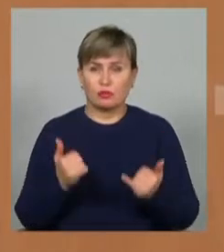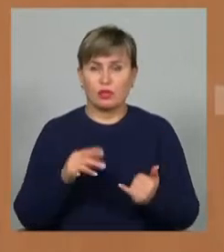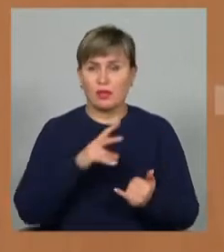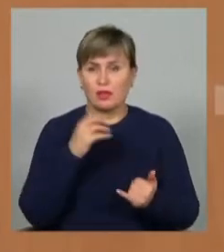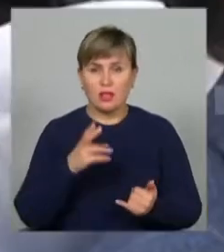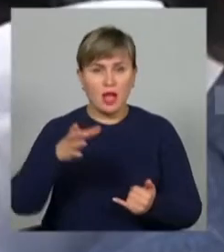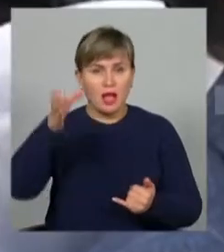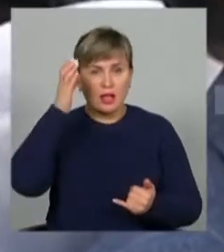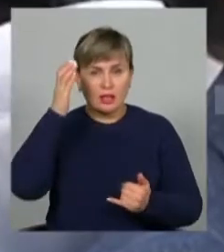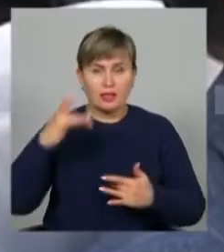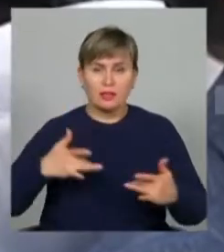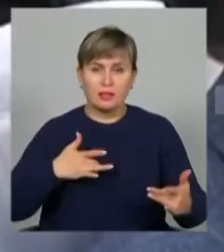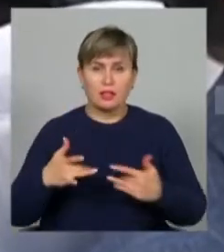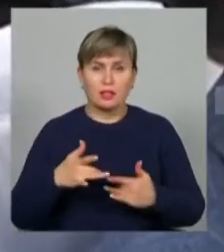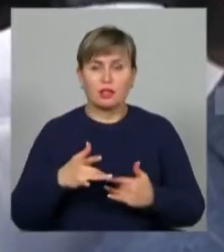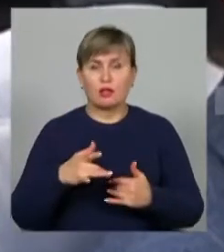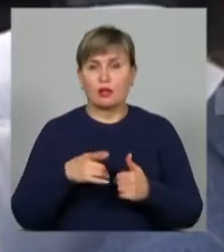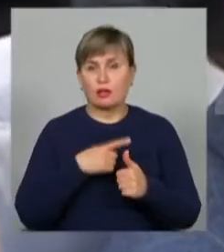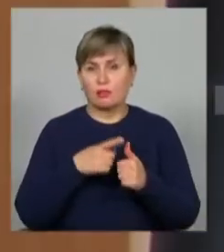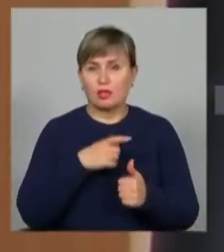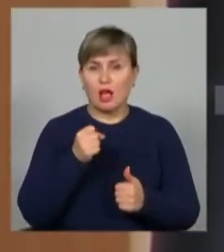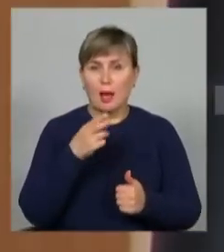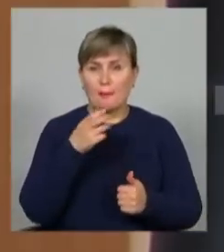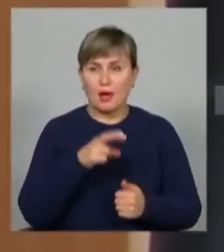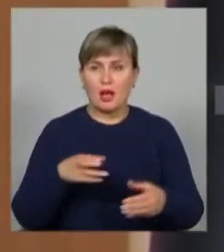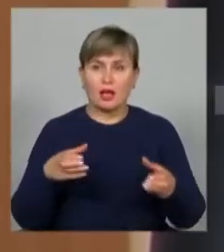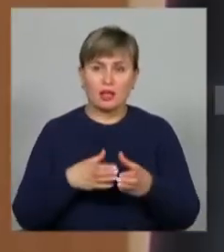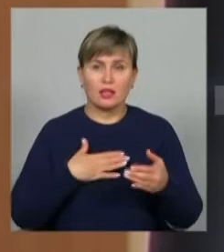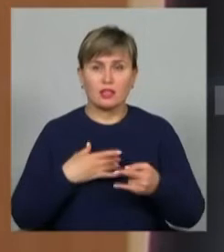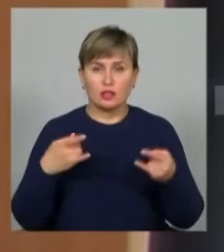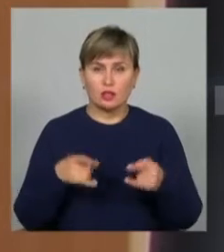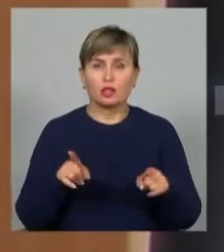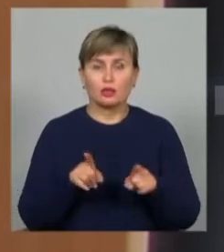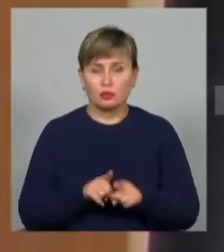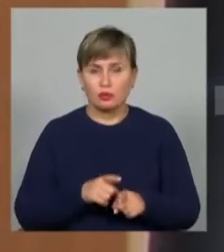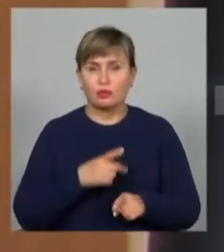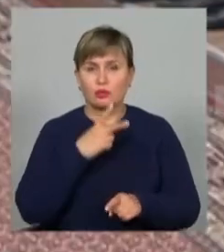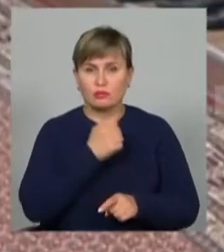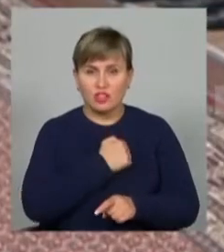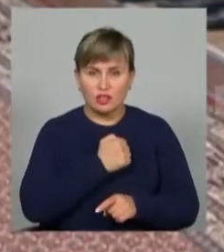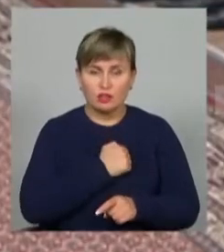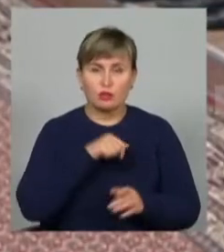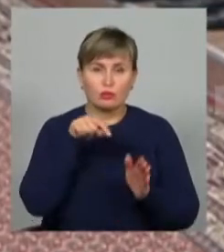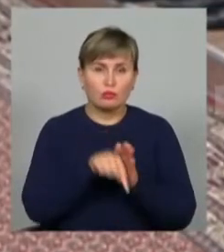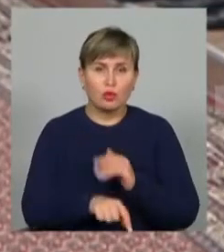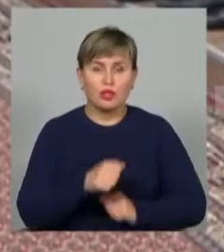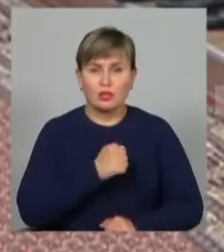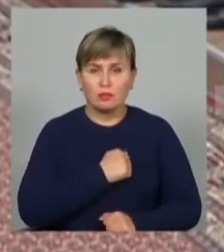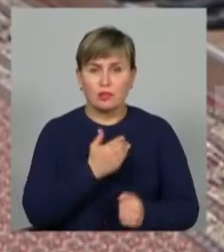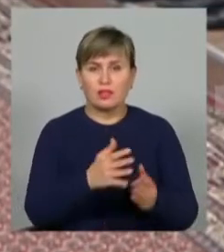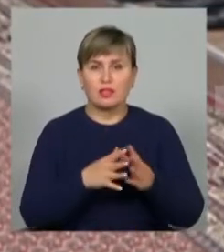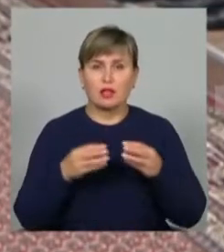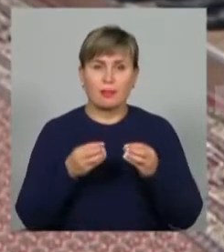Национальном академическом театре оперы и балета имени Абая. Коллектив нашего телеканала также выражает глубокие соболезнования семье